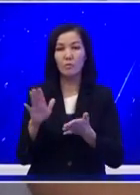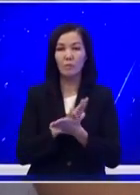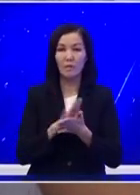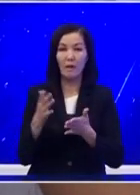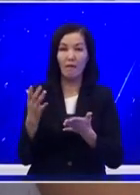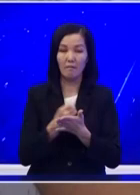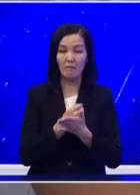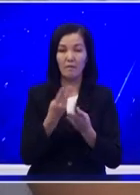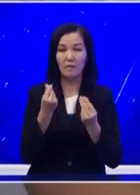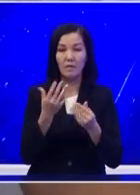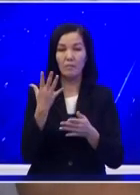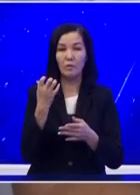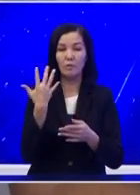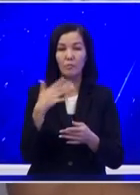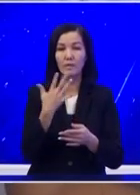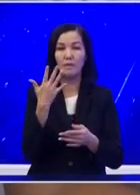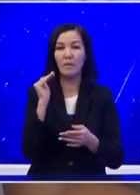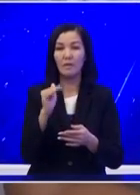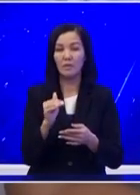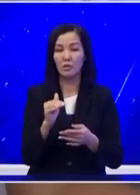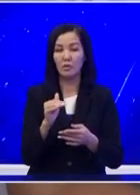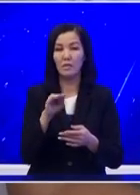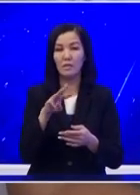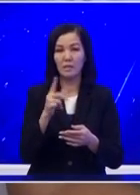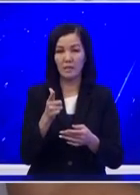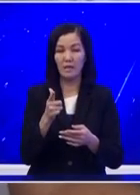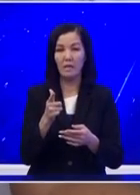грант. 555 600 тенге.